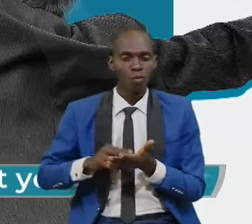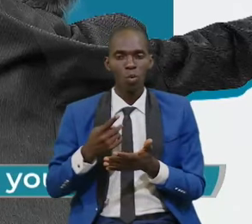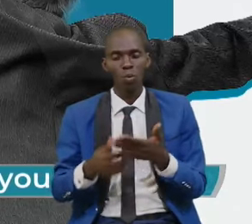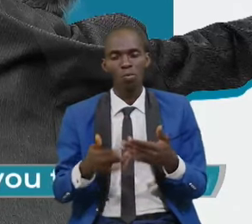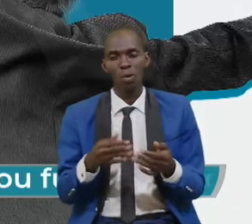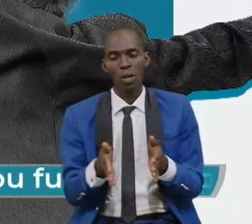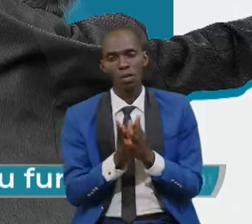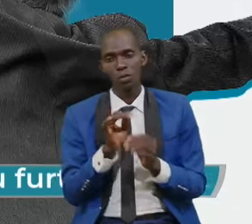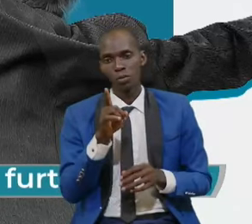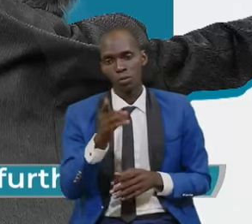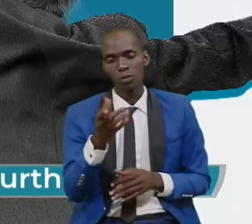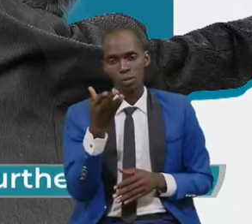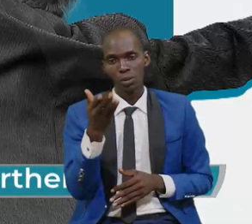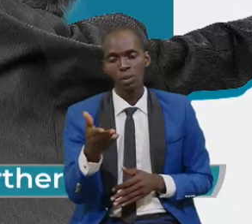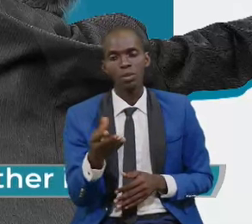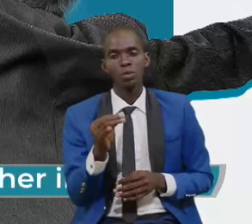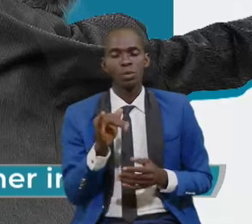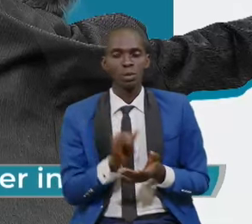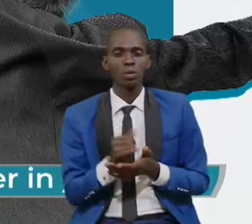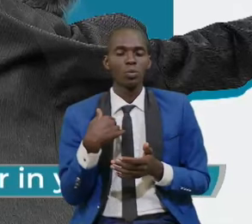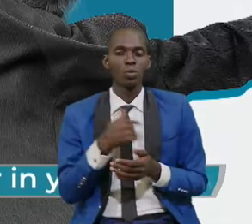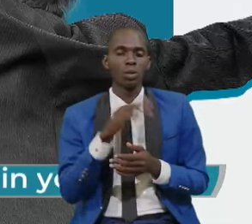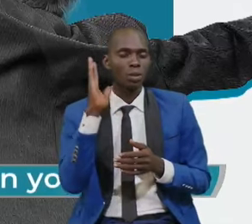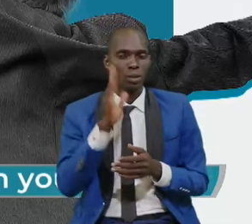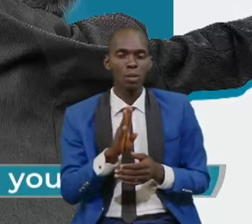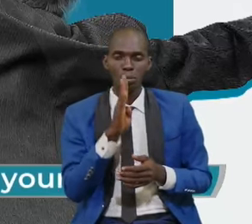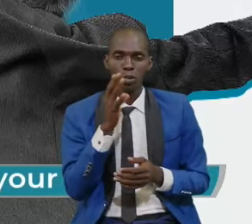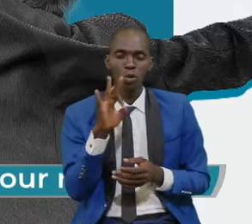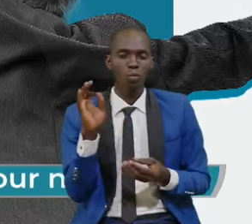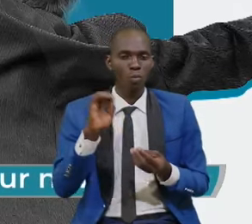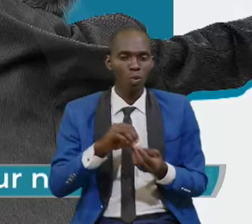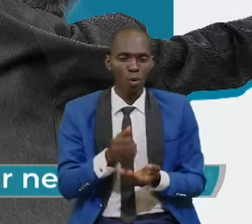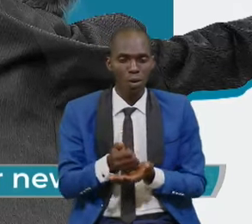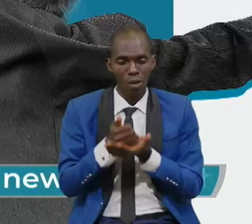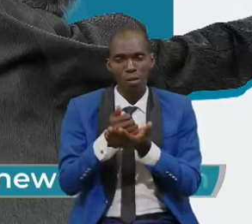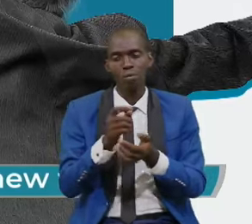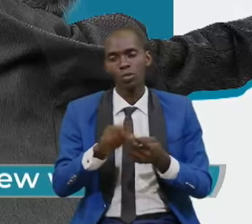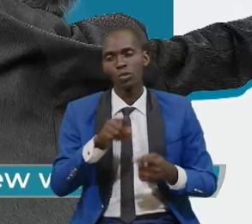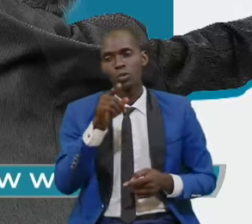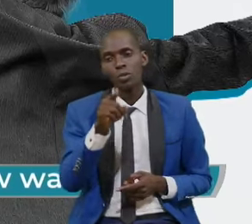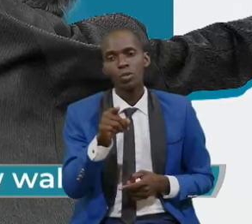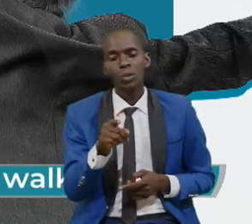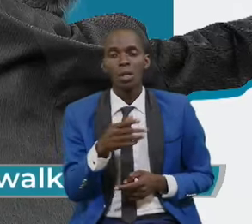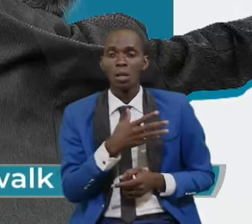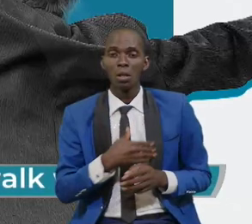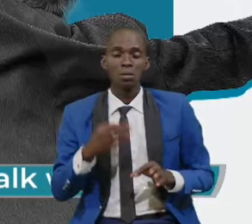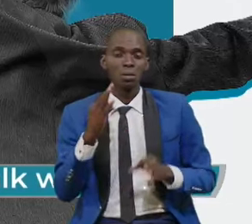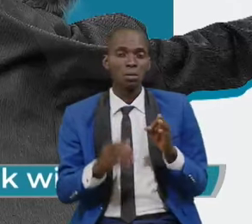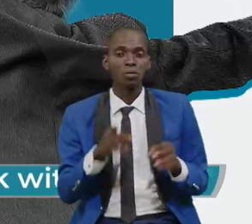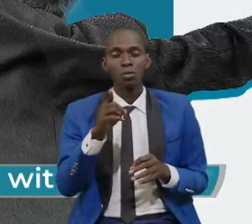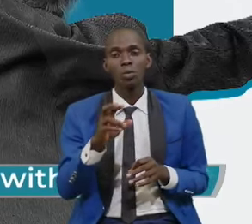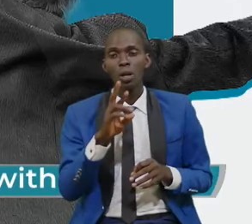Vous qui suivez la radio, la télévision, Tu viens de donner ta vie à